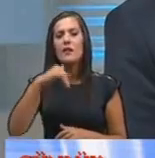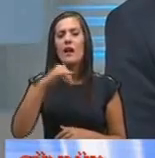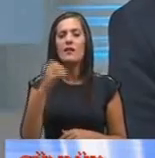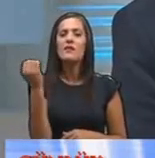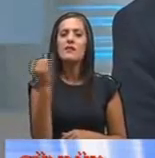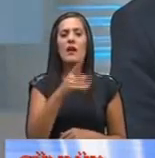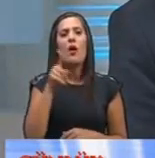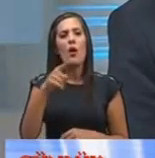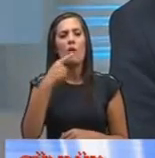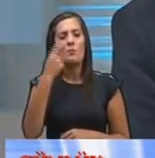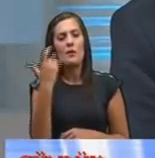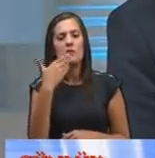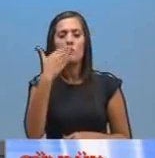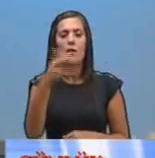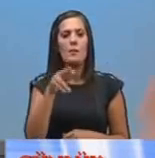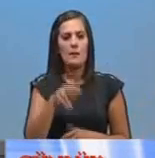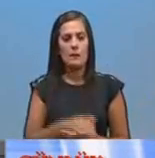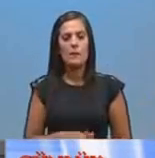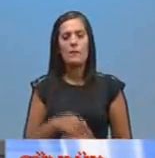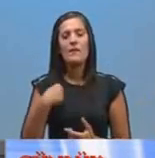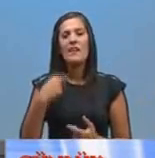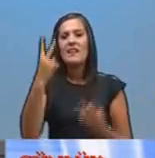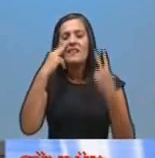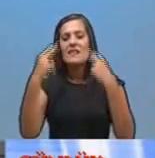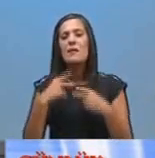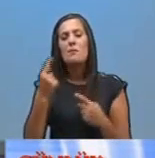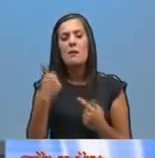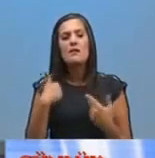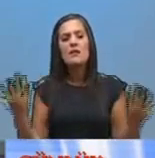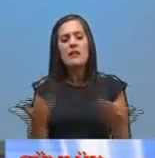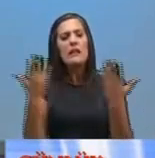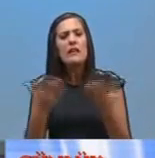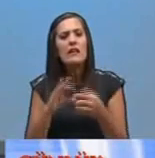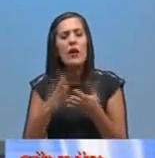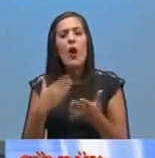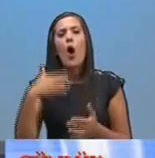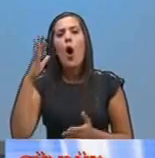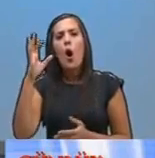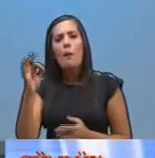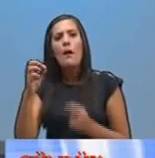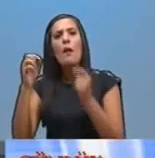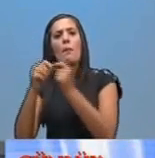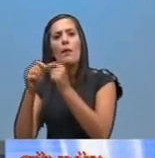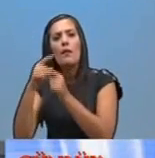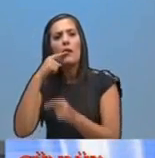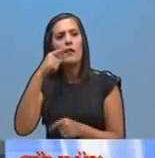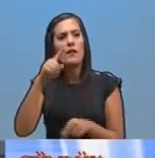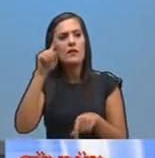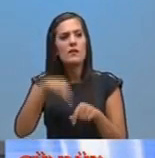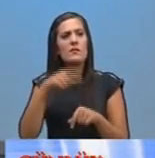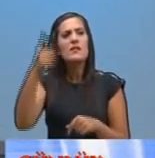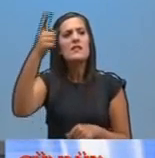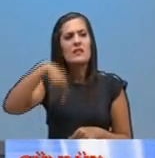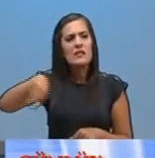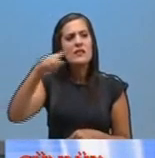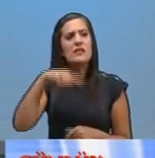yaklaşık sayı o civarlarda. Seyircinin biraz da ben ilgisini merak ediyorum. Şimdi opera ve bale